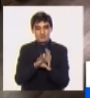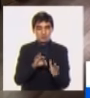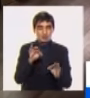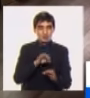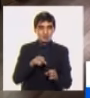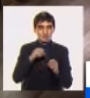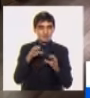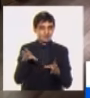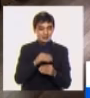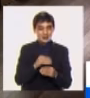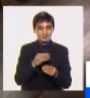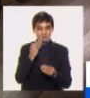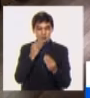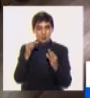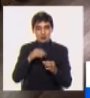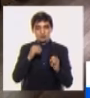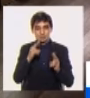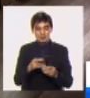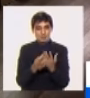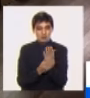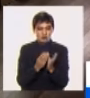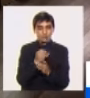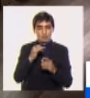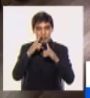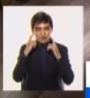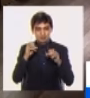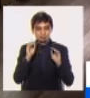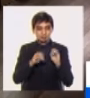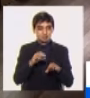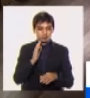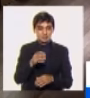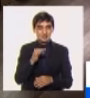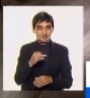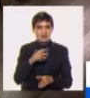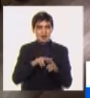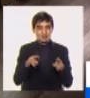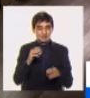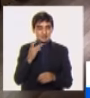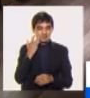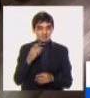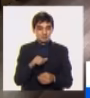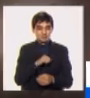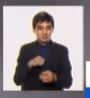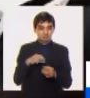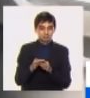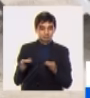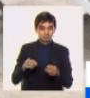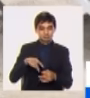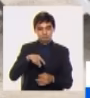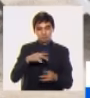всю еду будет докладывать персонал в перчатках и масках здесь как и всюду нужно соблюдать дистанцию